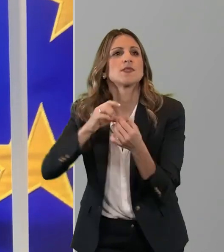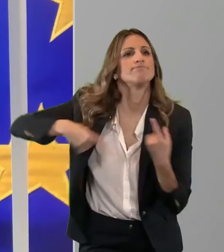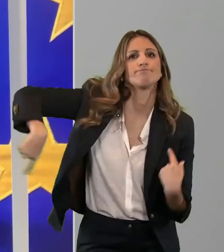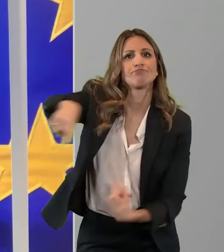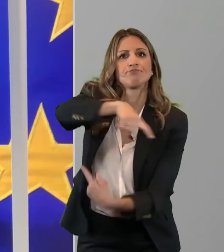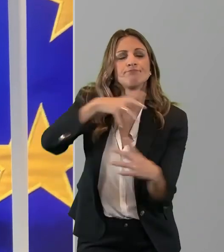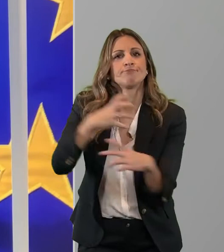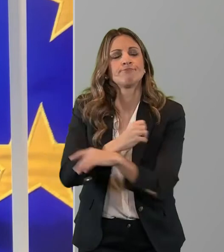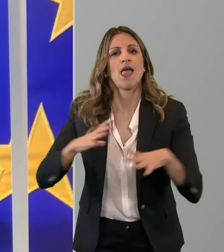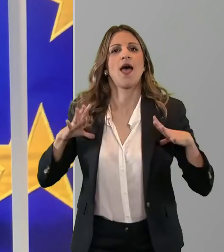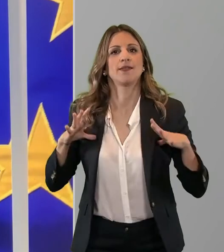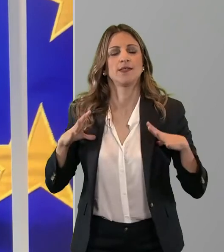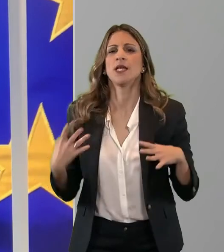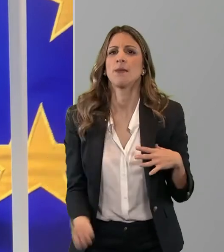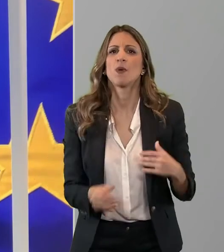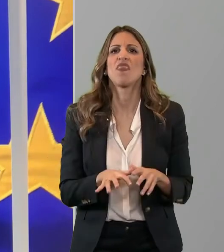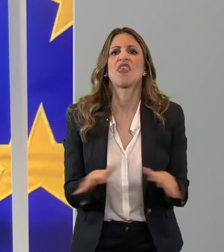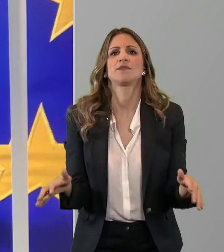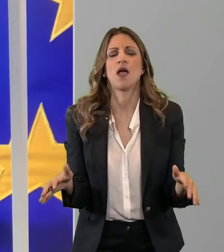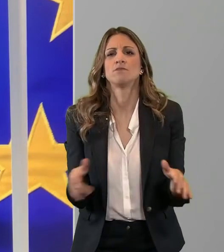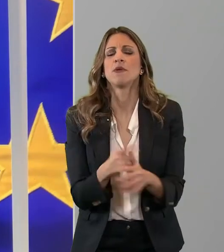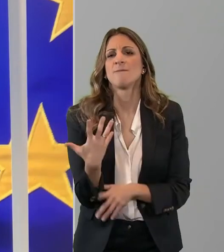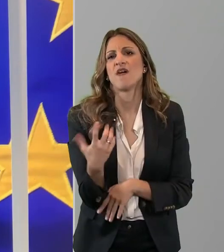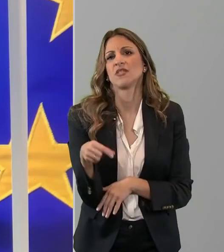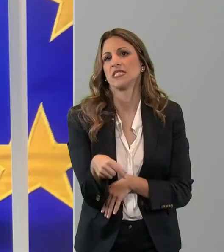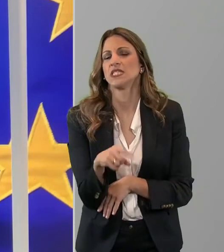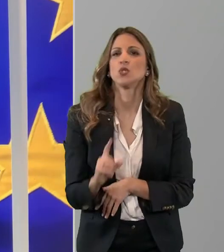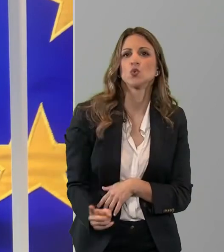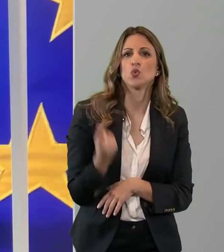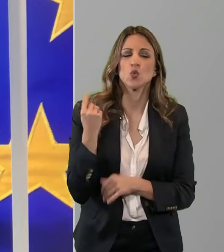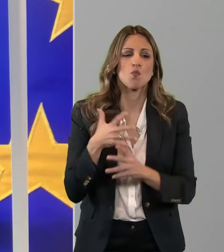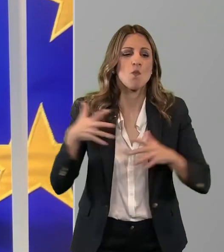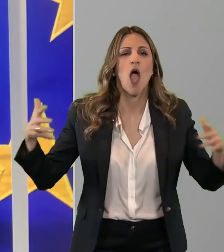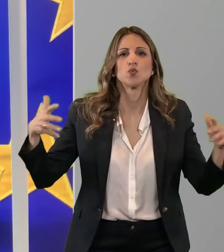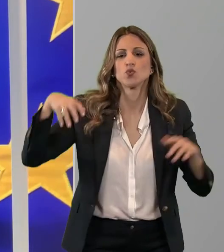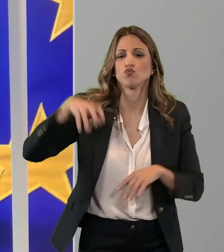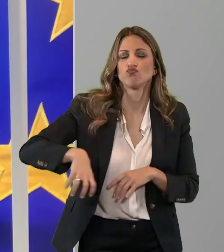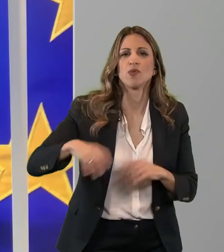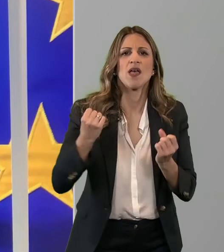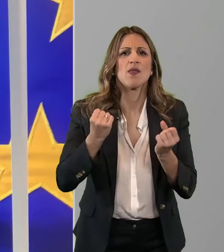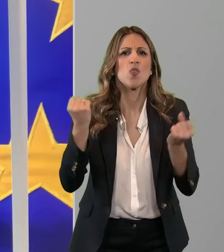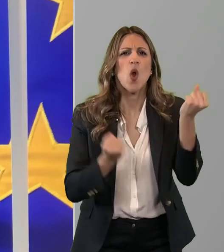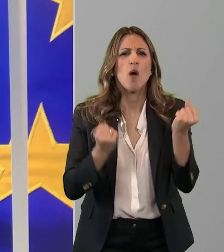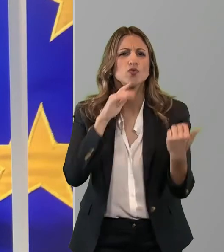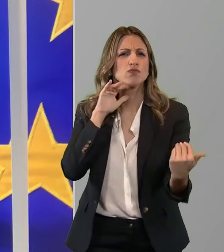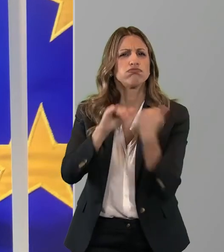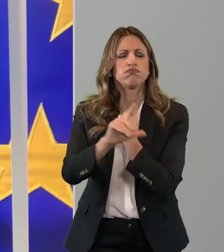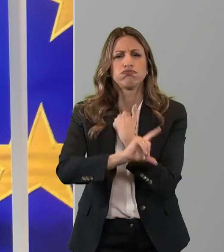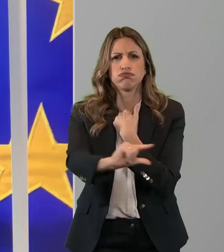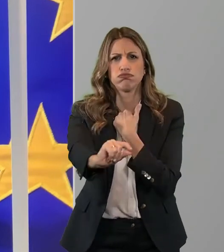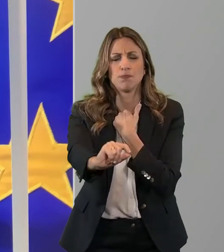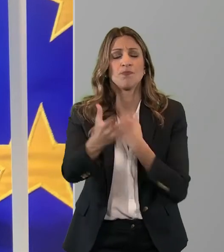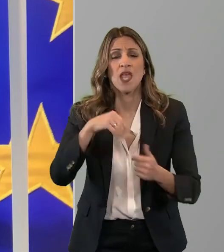συνδεσιμότητας με την ανάπτυξη δικτύων 5G σε όλους τους μεγάλους ελληνικούς αυτοκινητοδρόμους, την